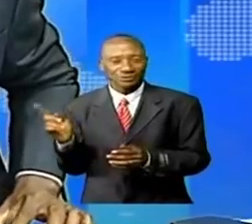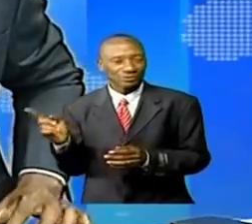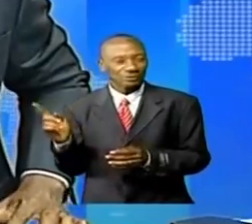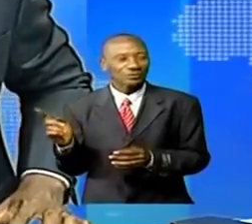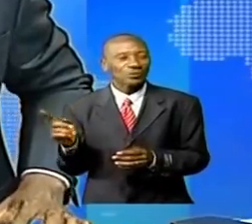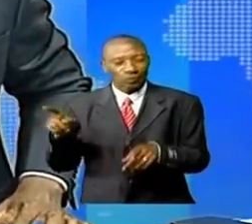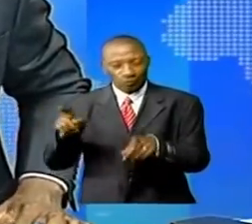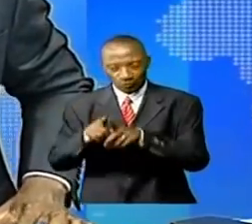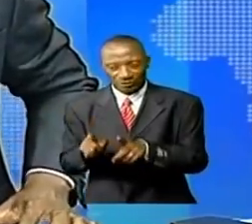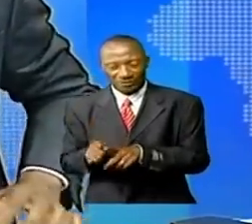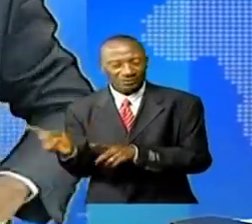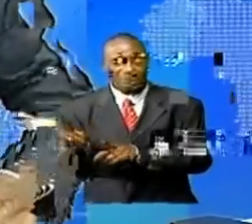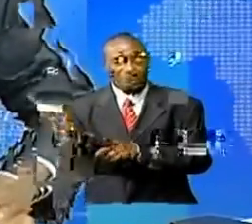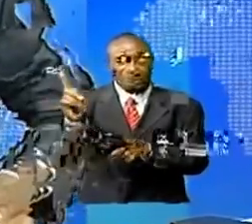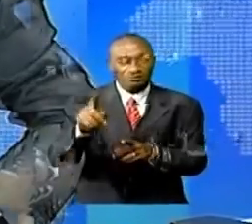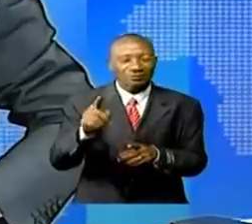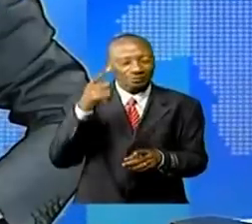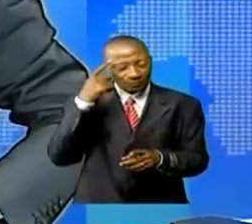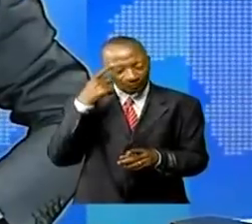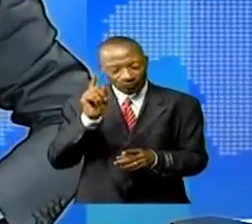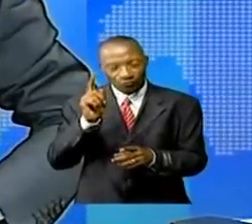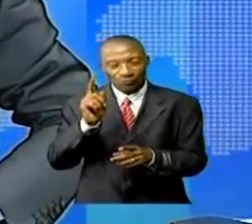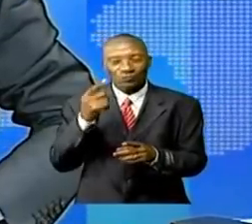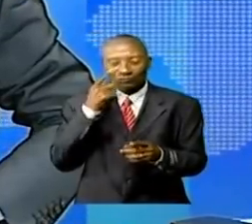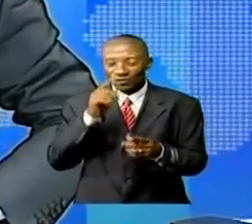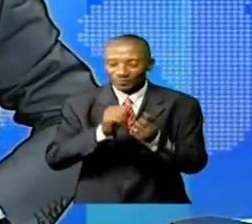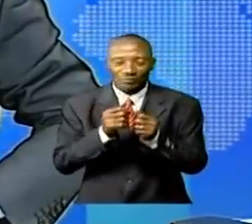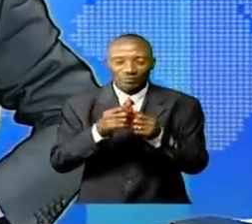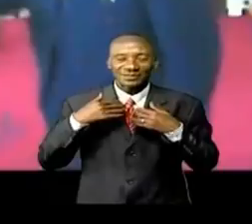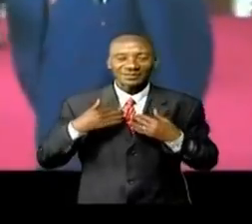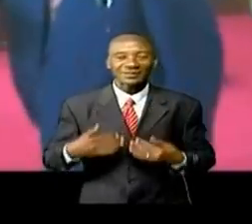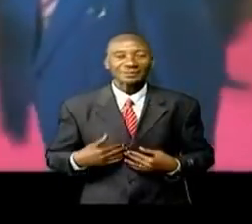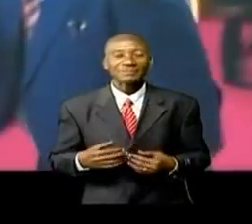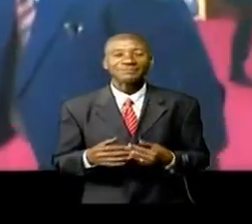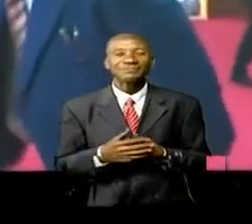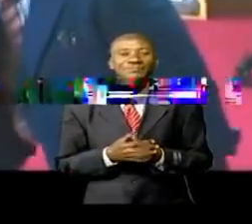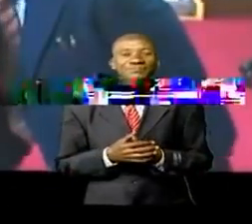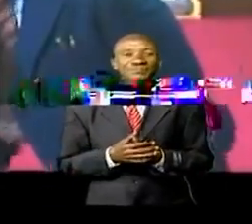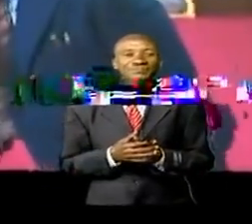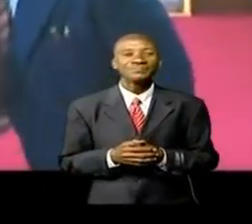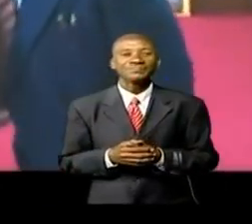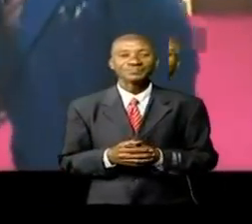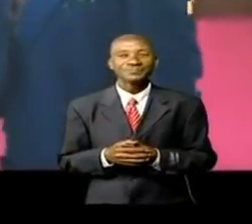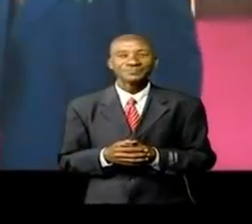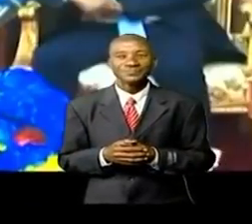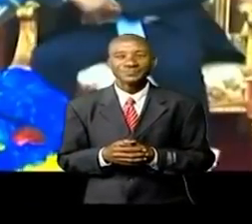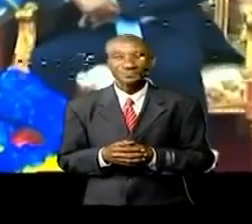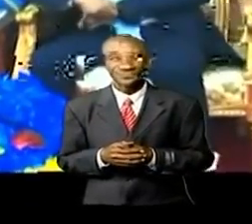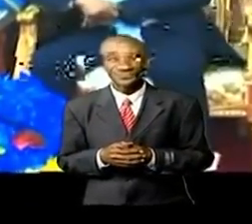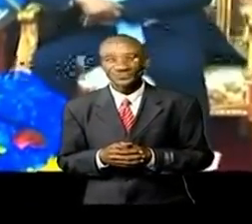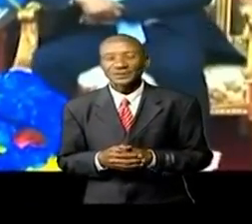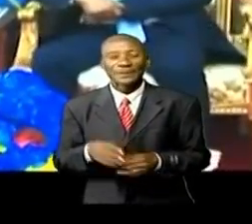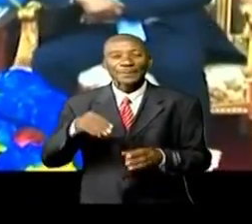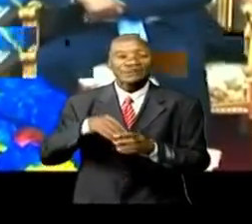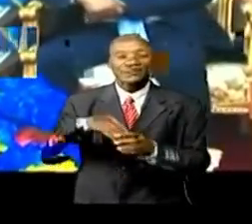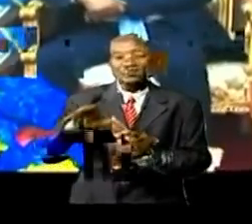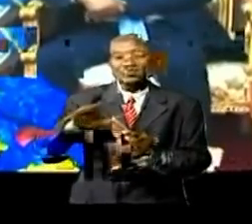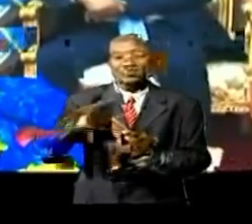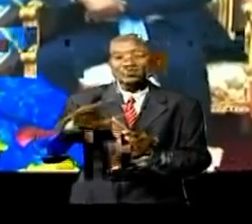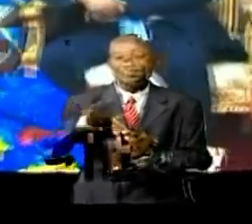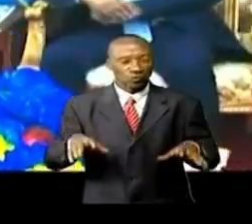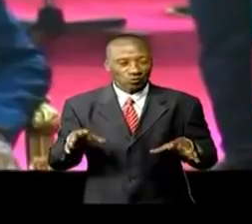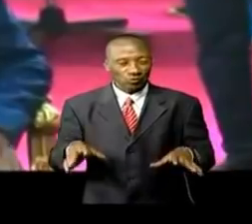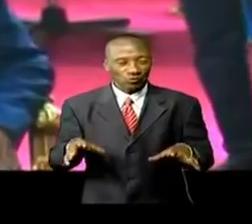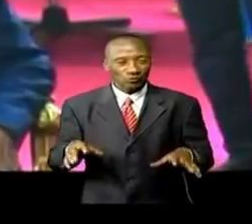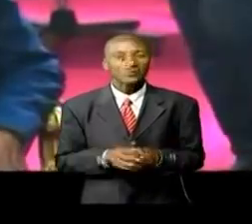ici en RDC. On fait le point avec Sylvie Mwembo. Malgré l'élevée du couvre-feu sur l'étendue de la République démocratique du